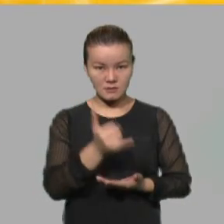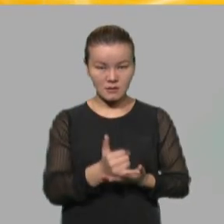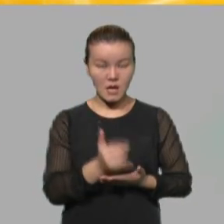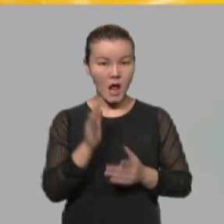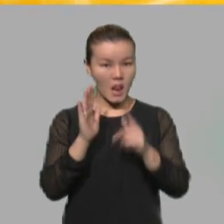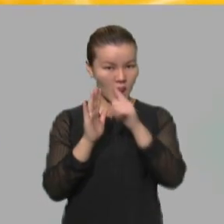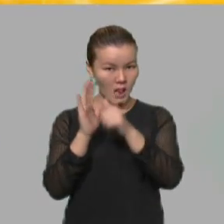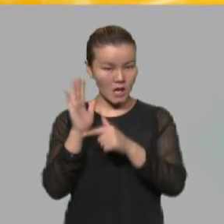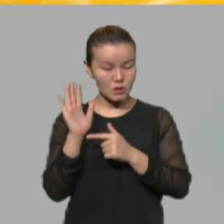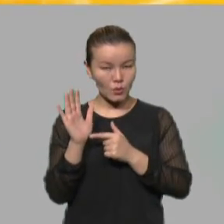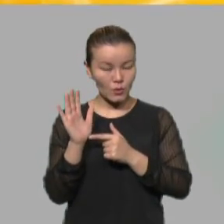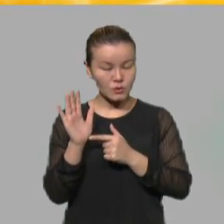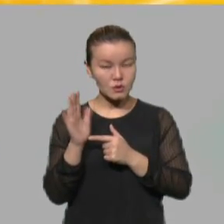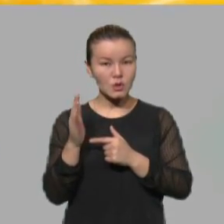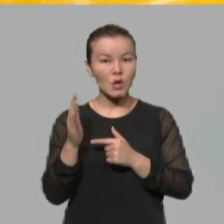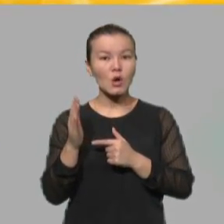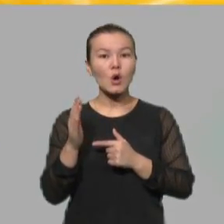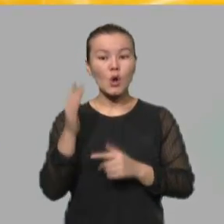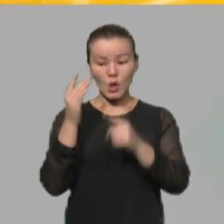шаг,